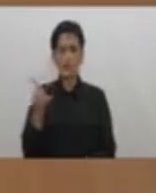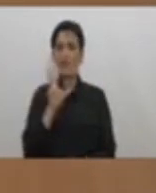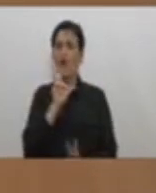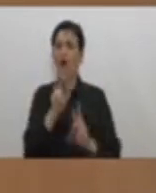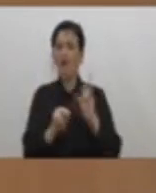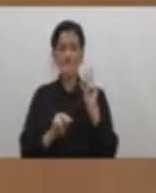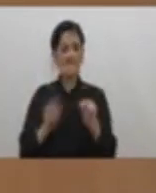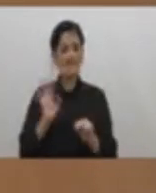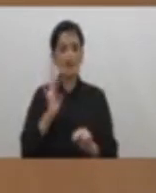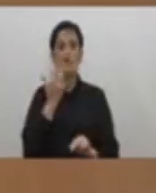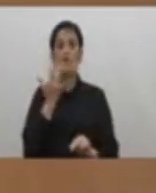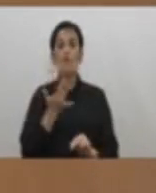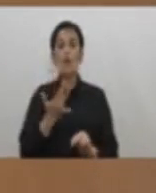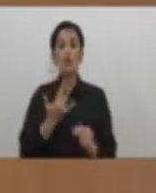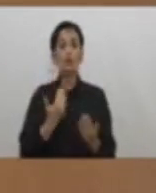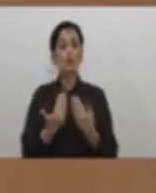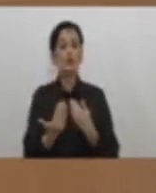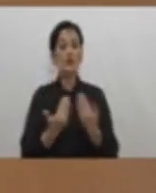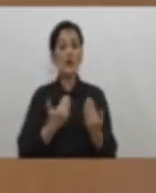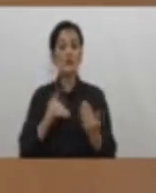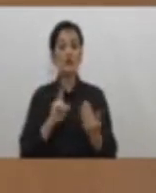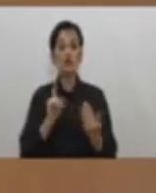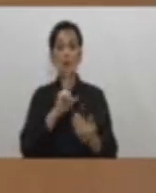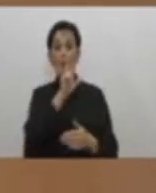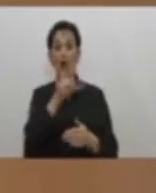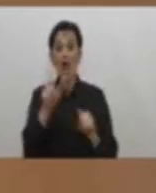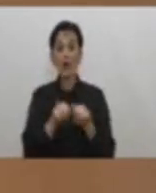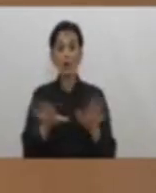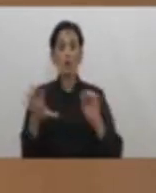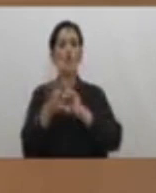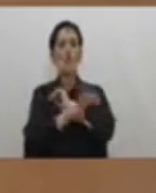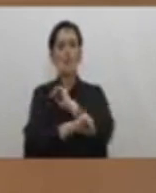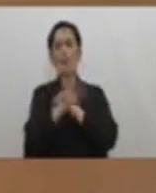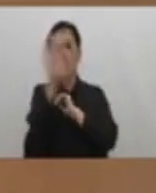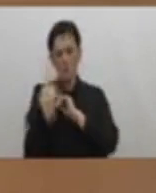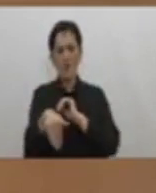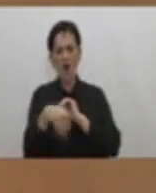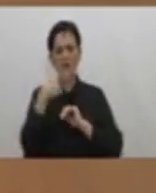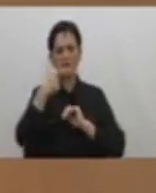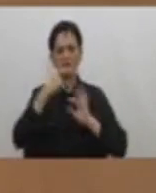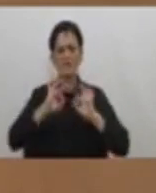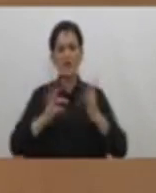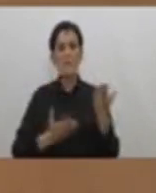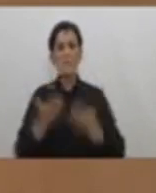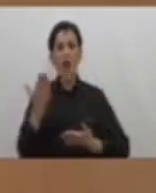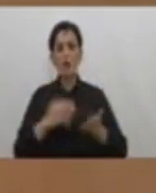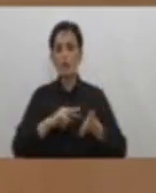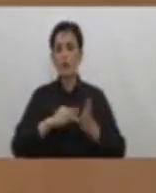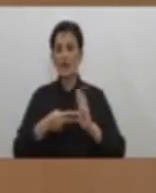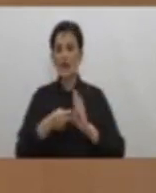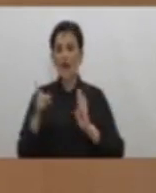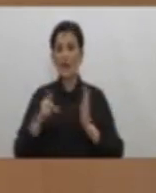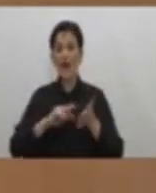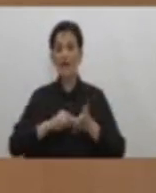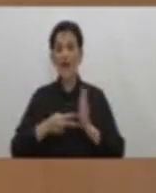პოლიტიკურ გზავნილებს იმისათვის რომ ხალხი არ დაშლოდათ მაგრამ ბოლოს მაინც გაახმოვანეს ბაკურიანის გეგმა გეგმა